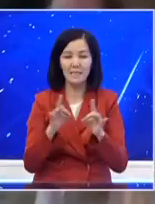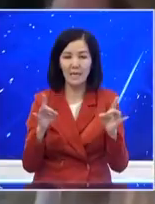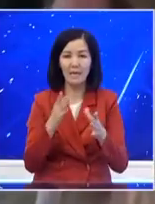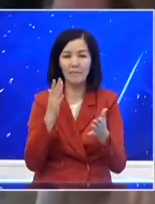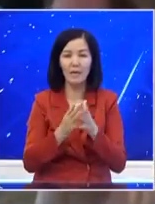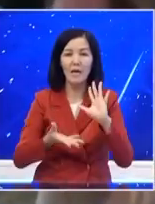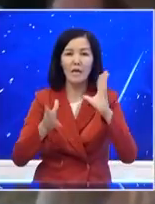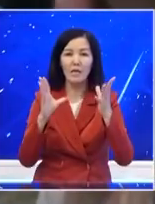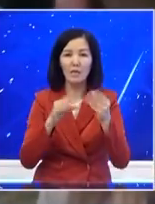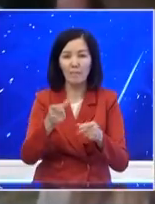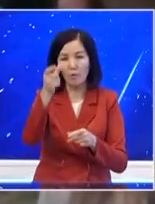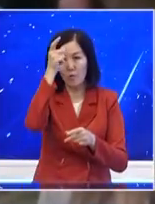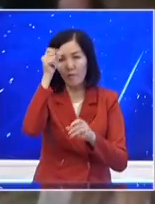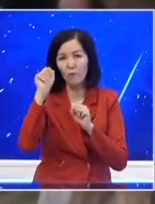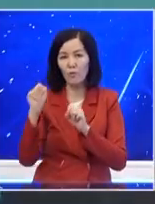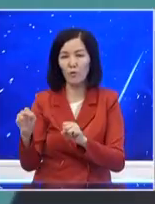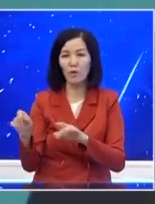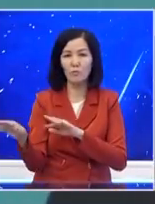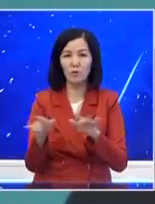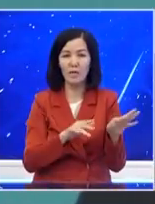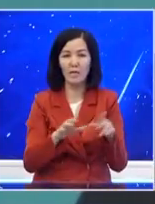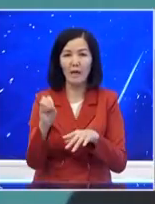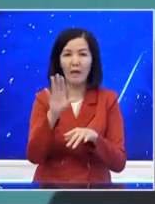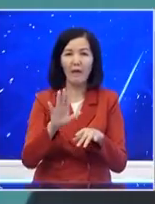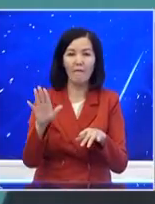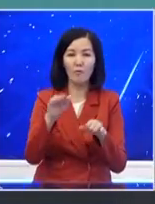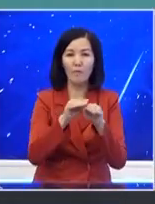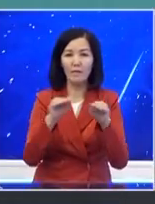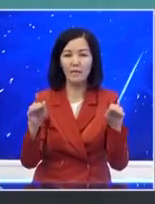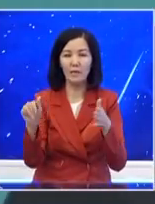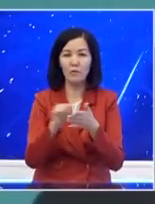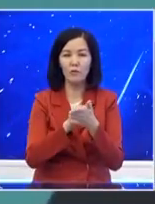Түркия COVID-19-дан қорғану шаралары шеңберінде еуропалық